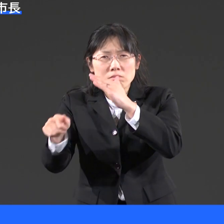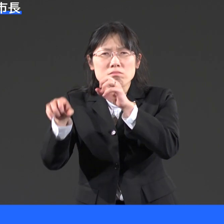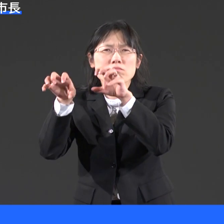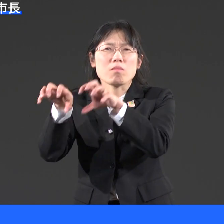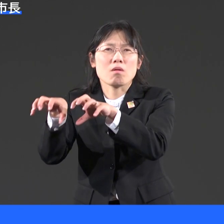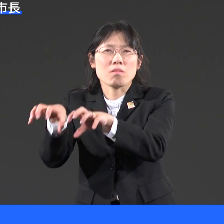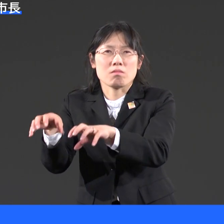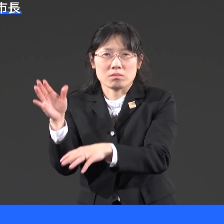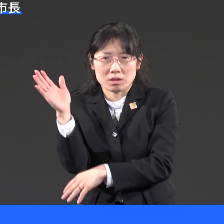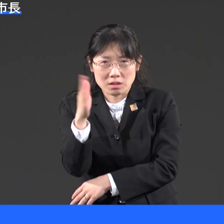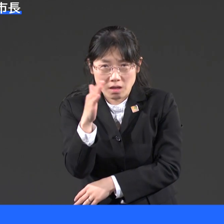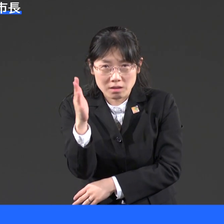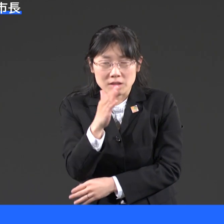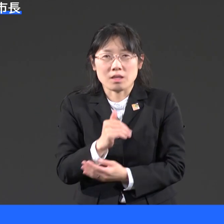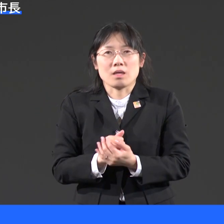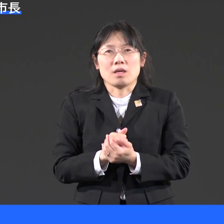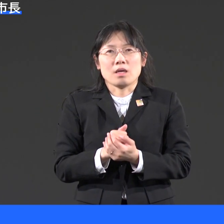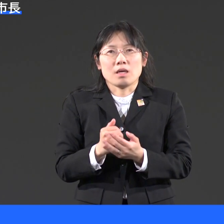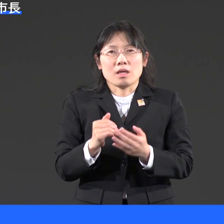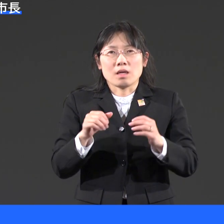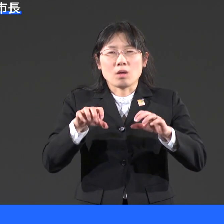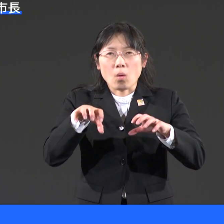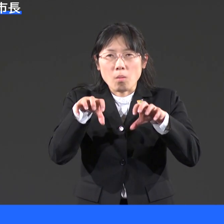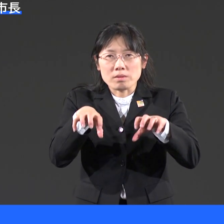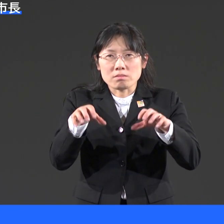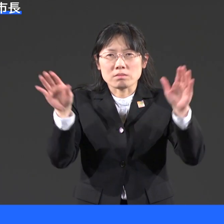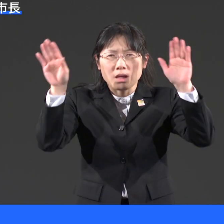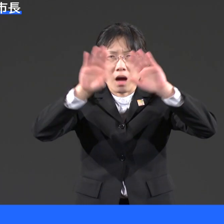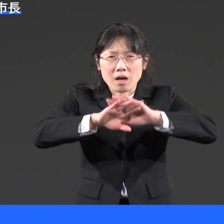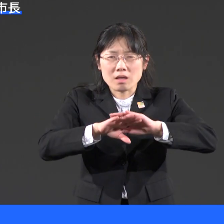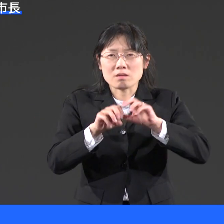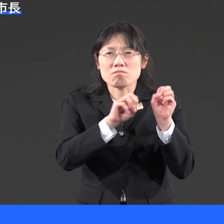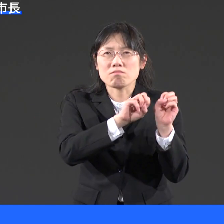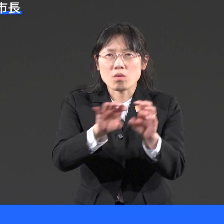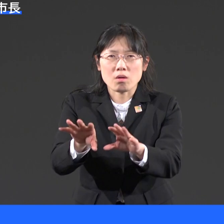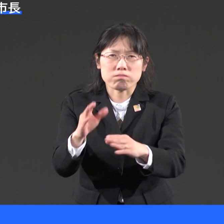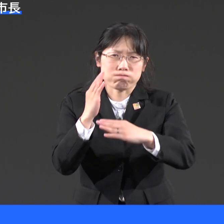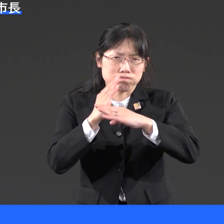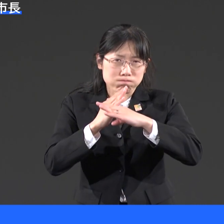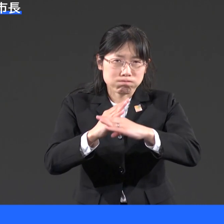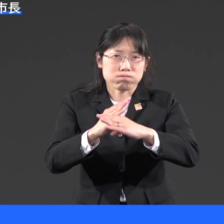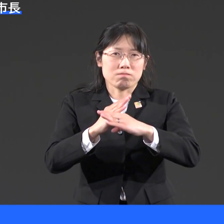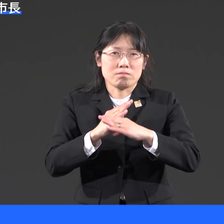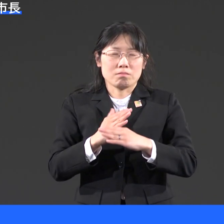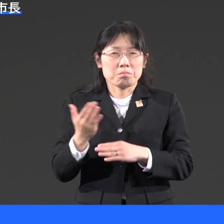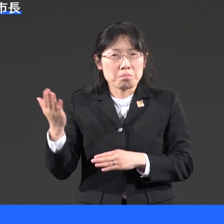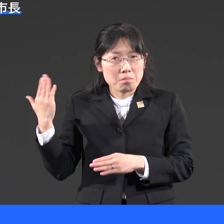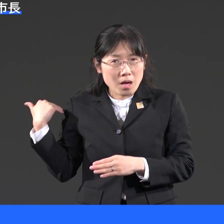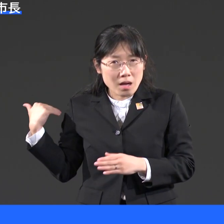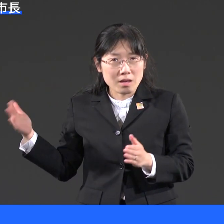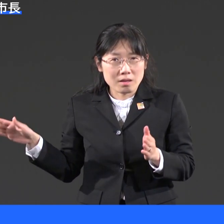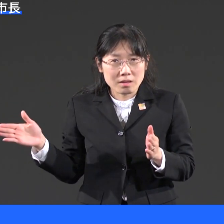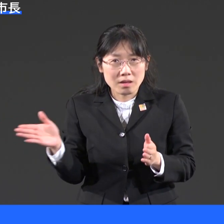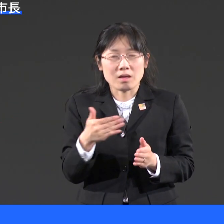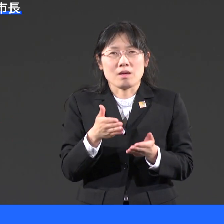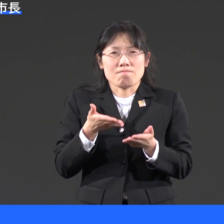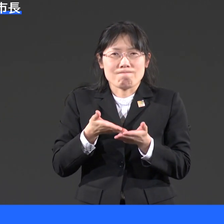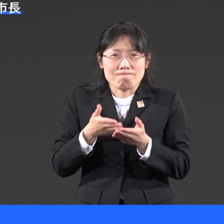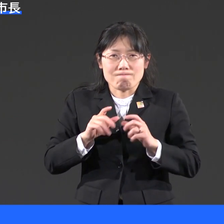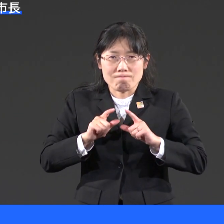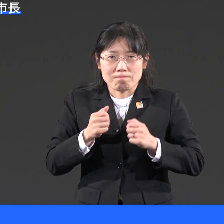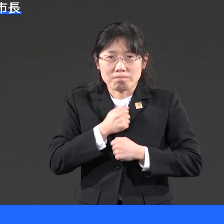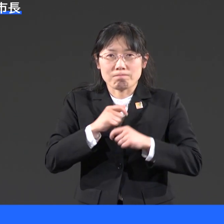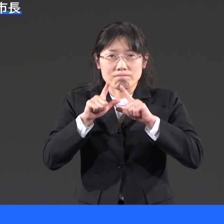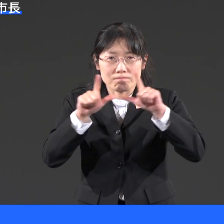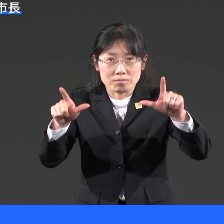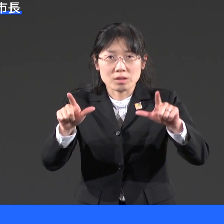しもですね、夜間に出さないというようなこと、こういったことを、これまでも呼びかけさせていただいておりますけれども、改め